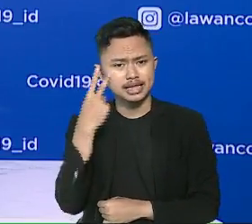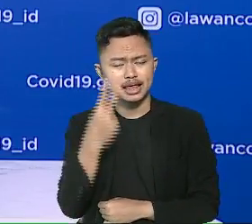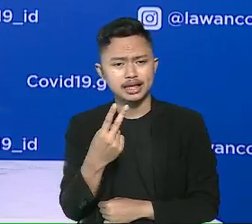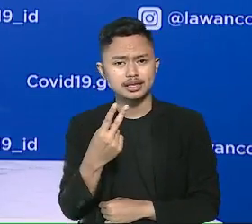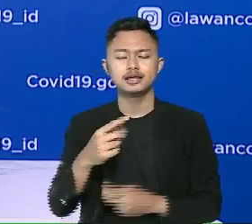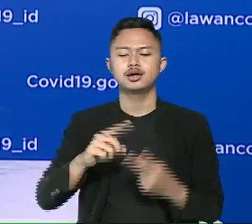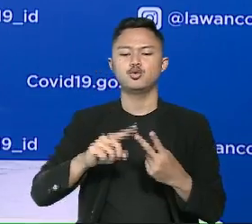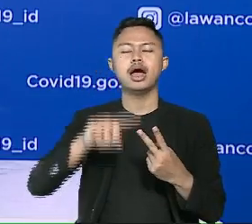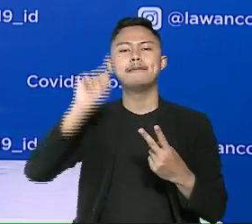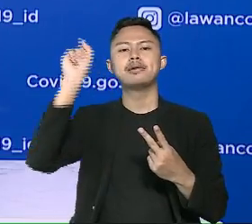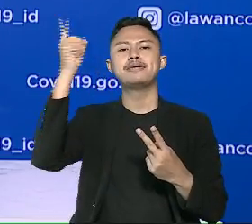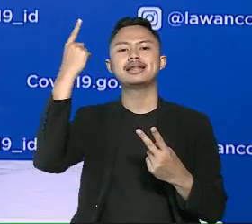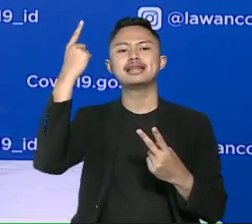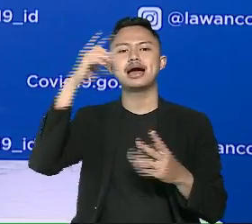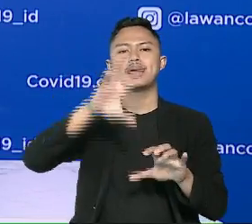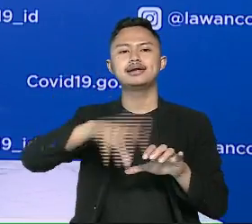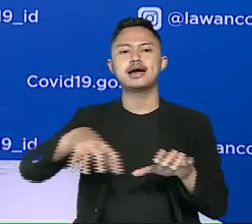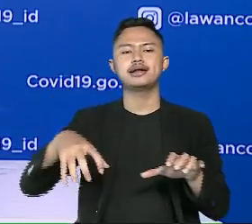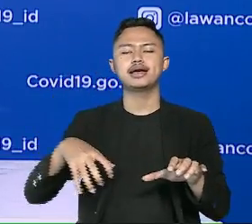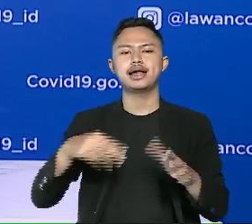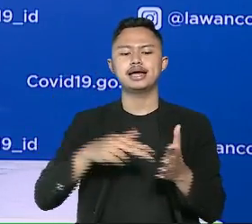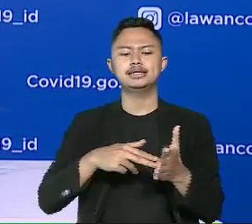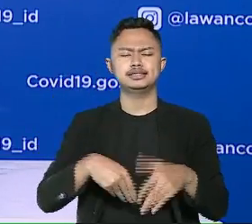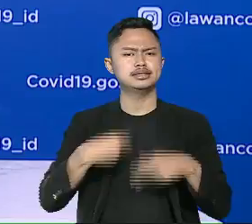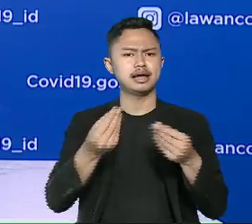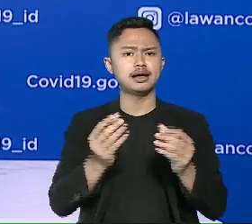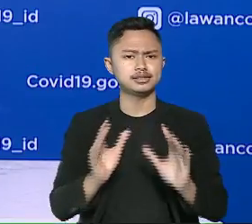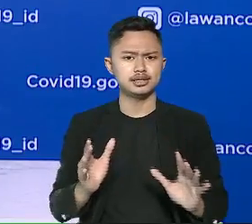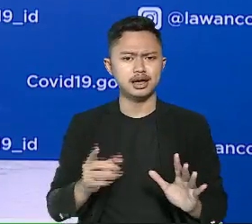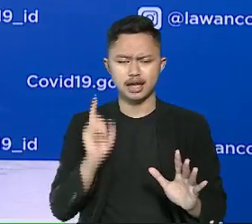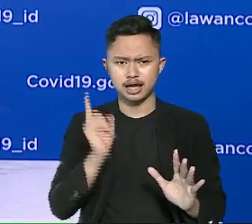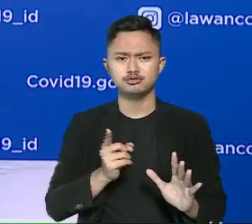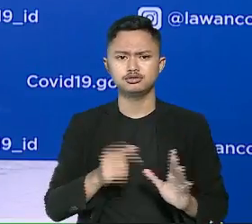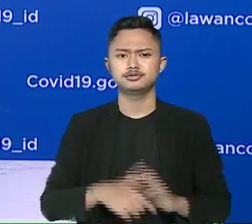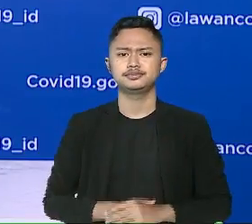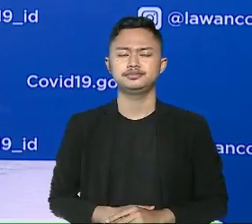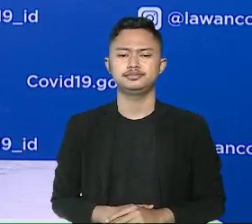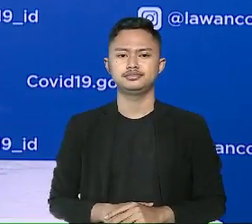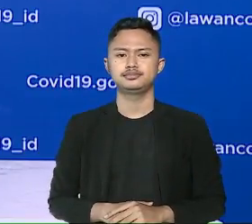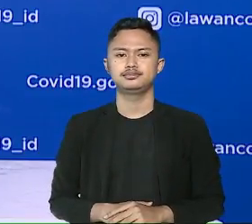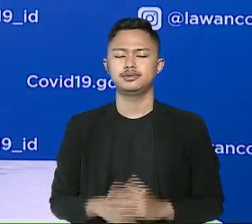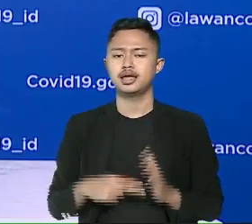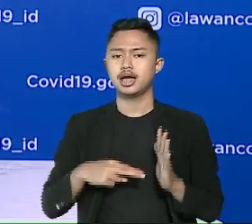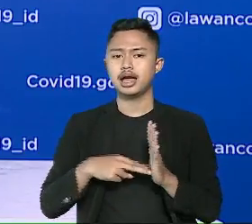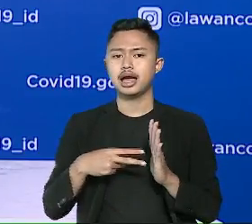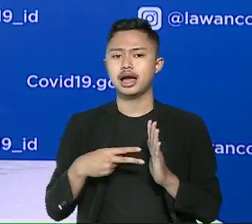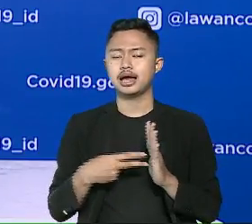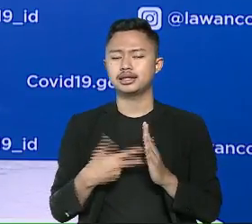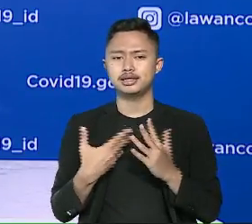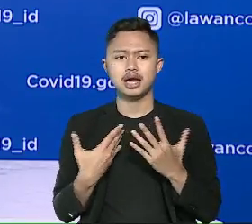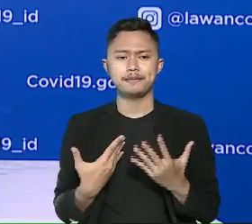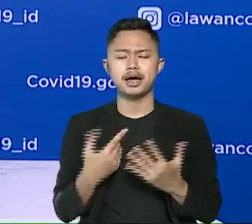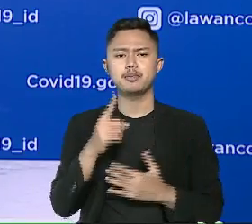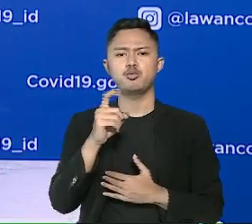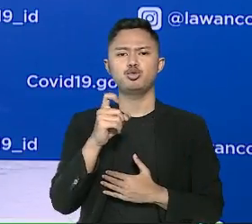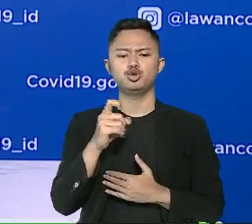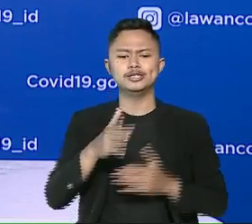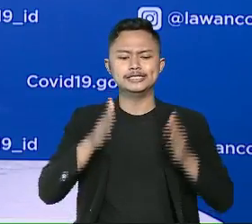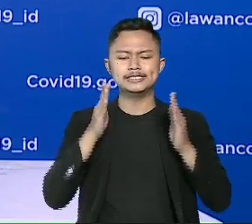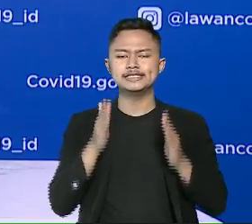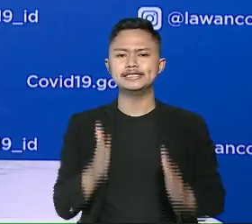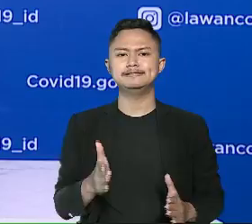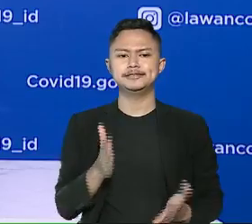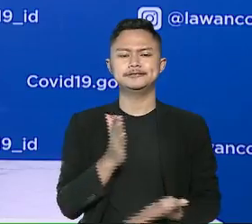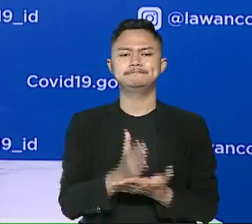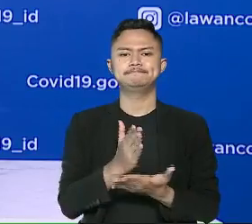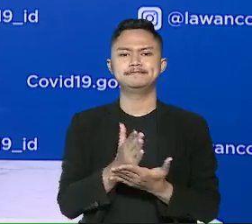dan Pemda setempat untuk penyedia jasa layanan tes antigen. Oleh karena itu, perlu kedisiplinan dan rasa